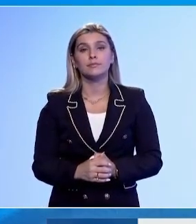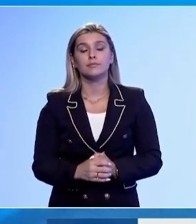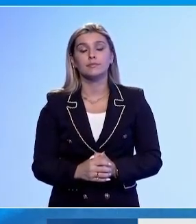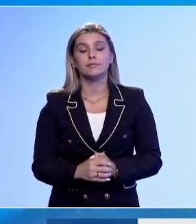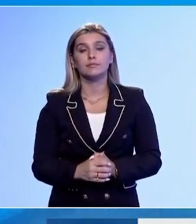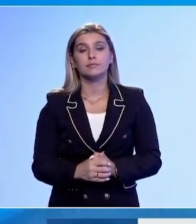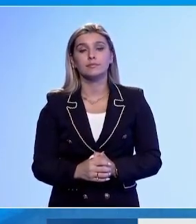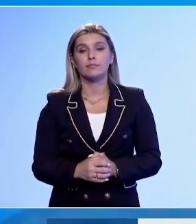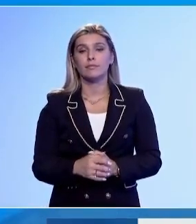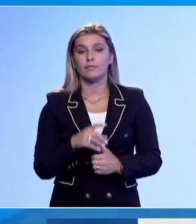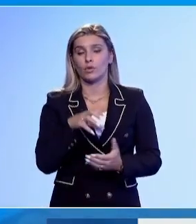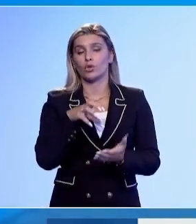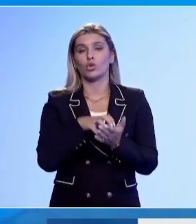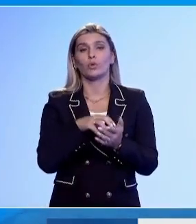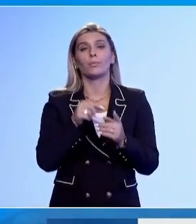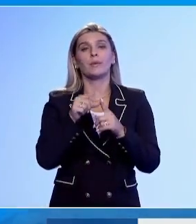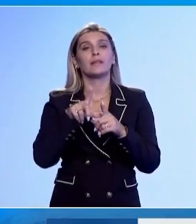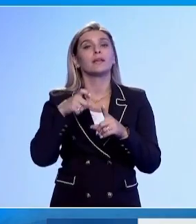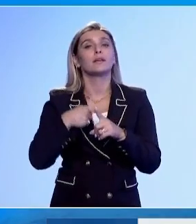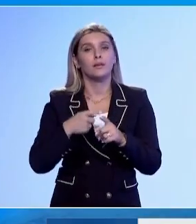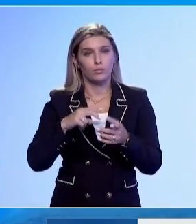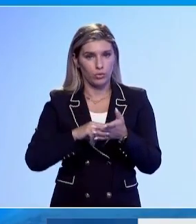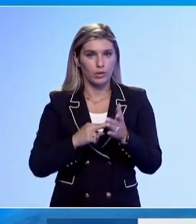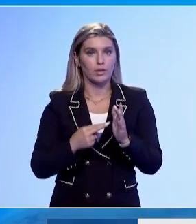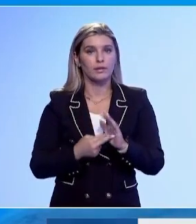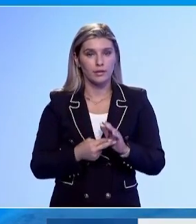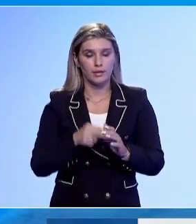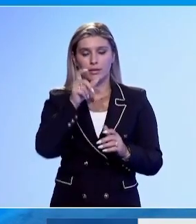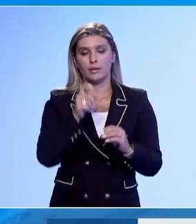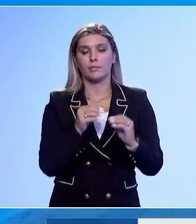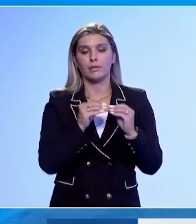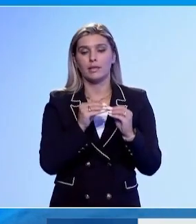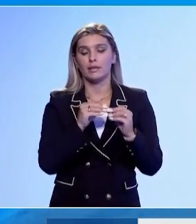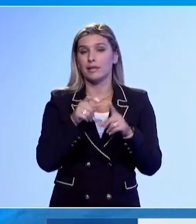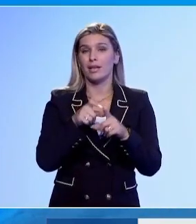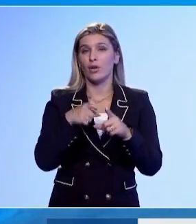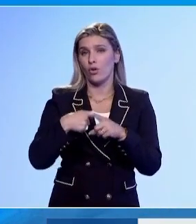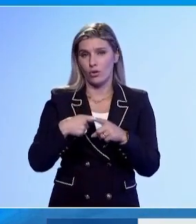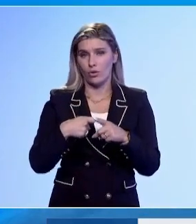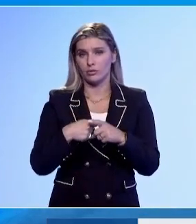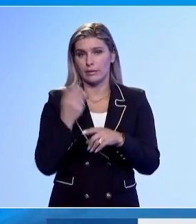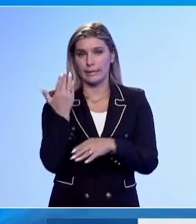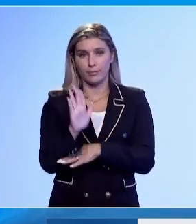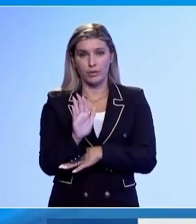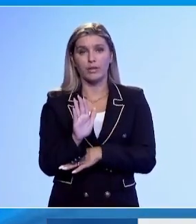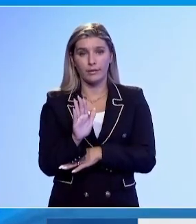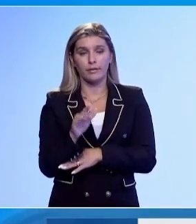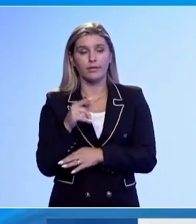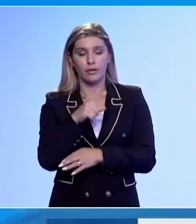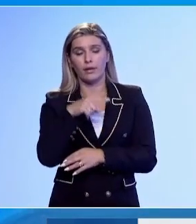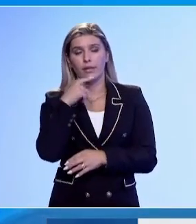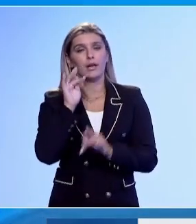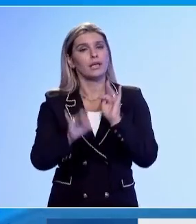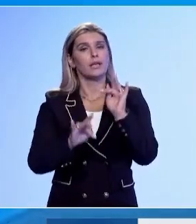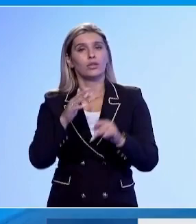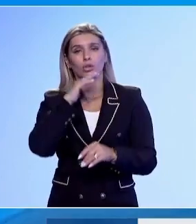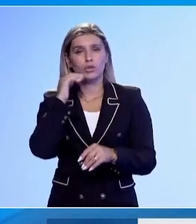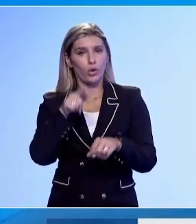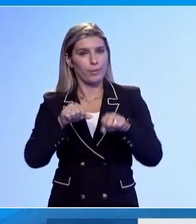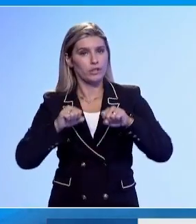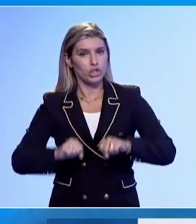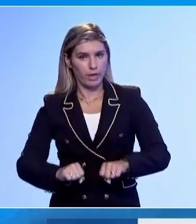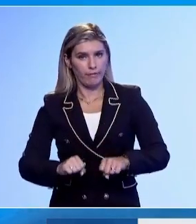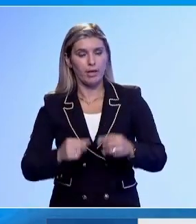Deputetja e Partisë Demokratike të Kosovës, Blerta Deliu Kodra, në një konferencë për medje, ka kritikuar pushtetin duke thënë se emrimi